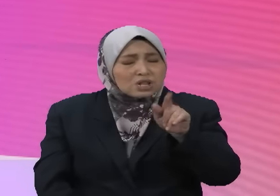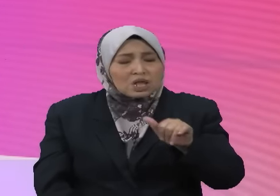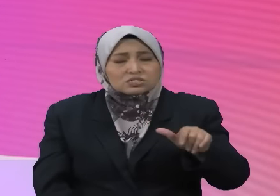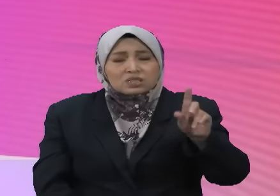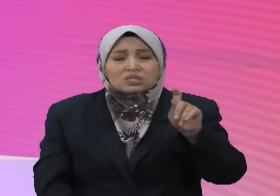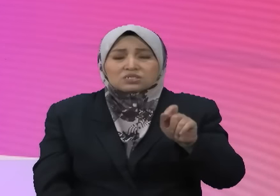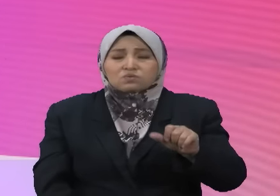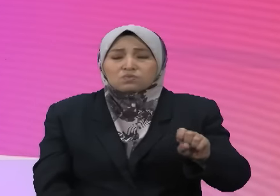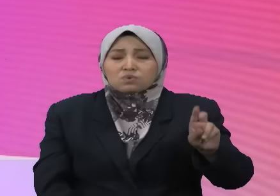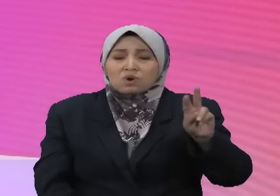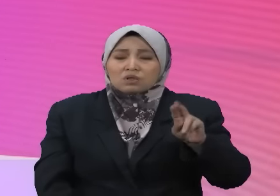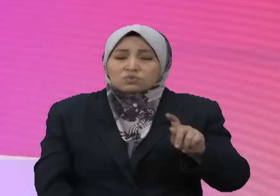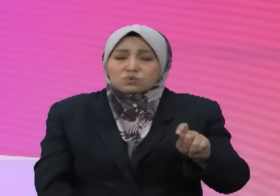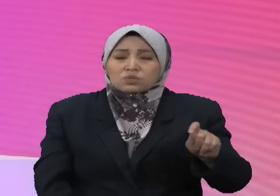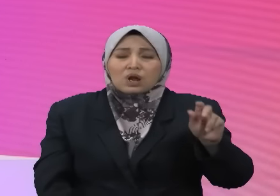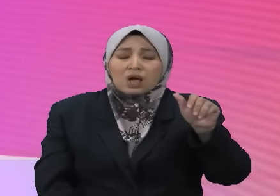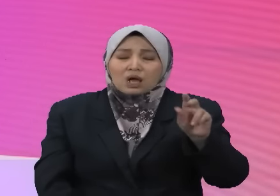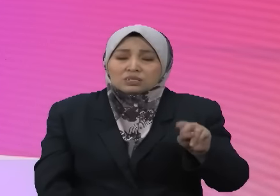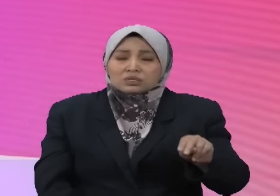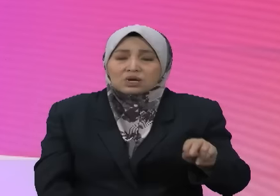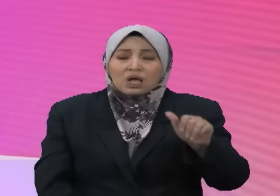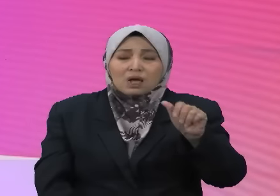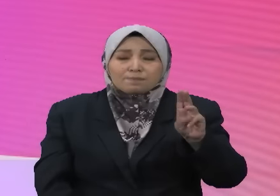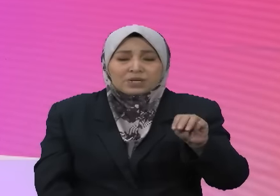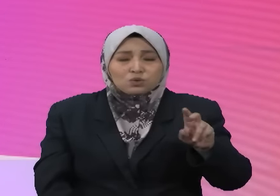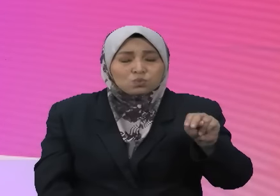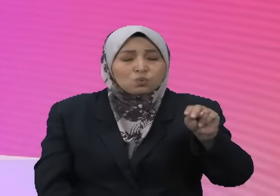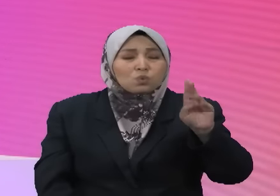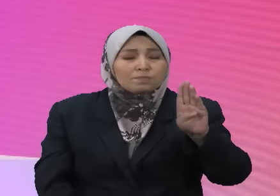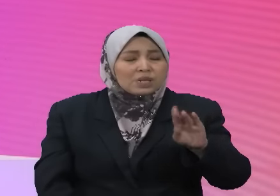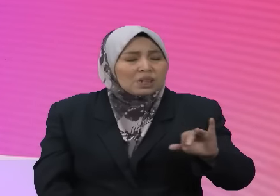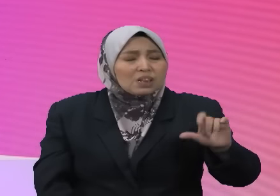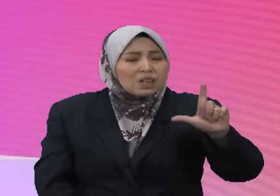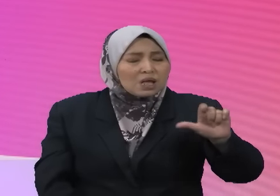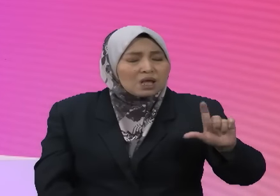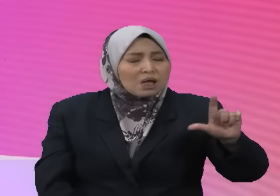unzilat suratun an amaminu